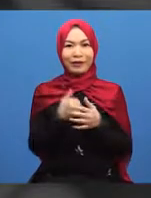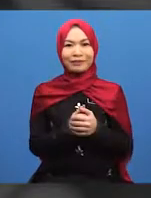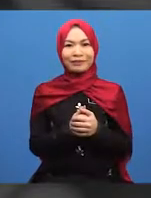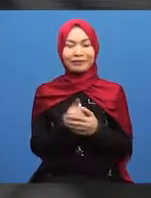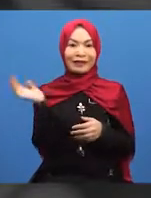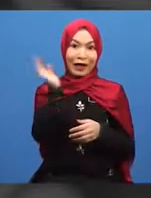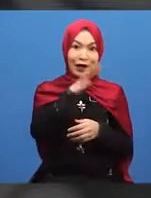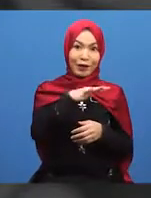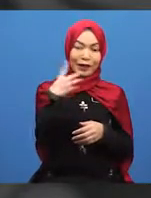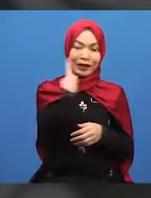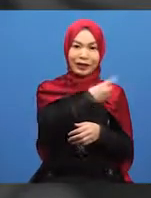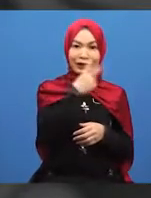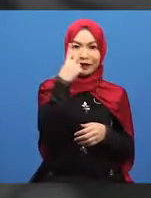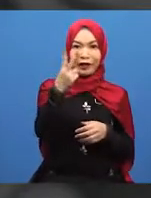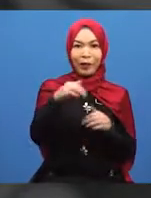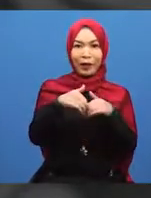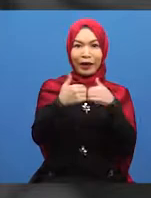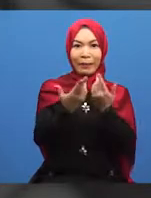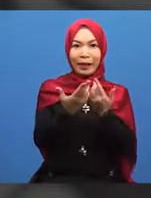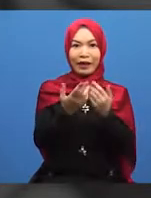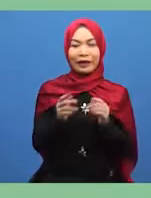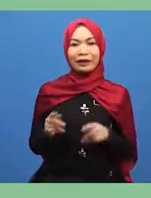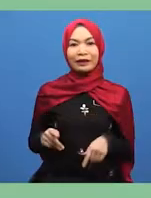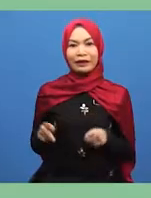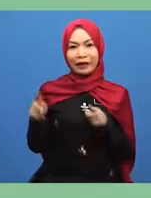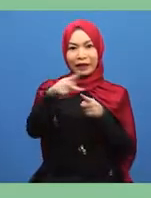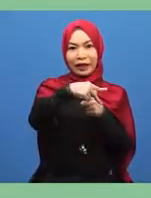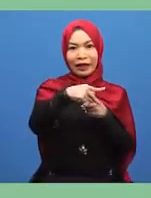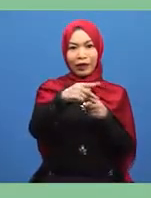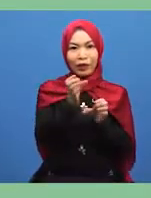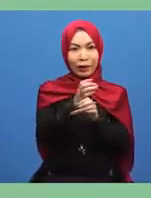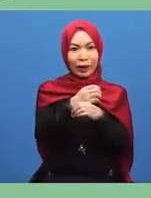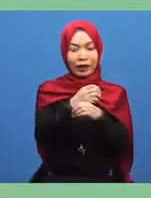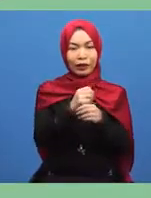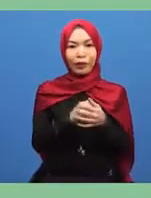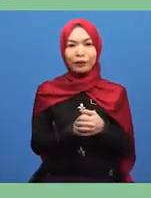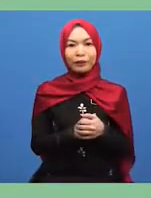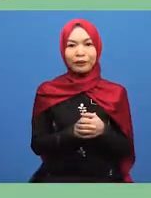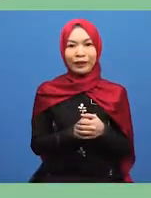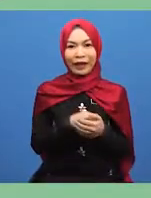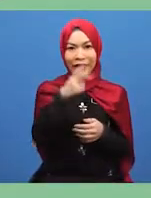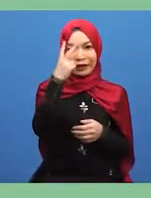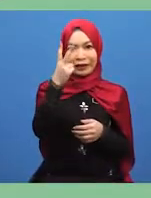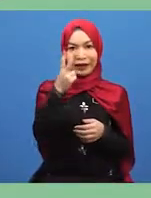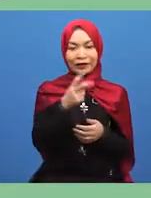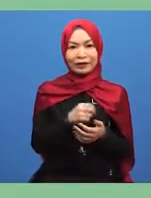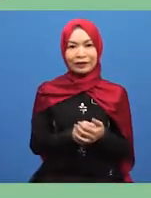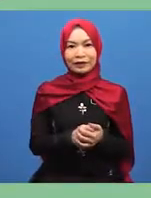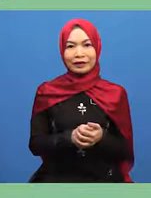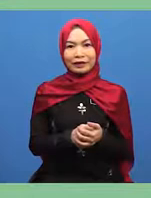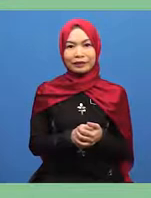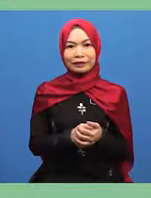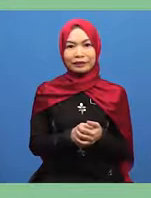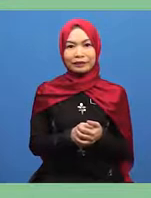Marilah kita lihat bagaimana keluk permintaan mata wang asing dibentuk. Berdasarkan Raja A, paksi X